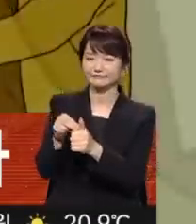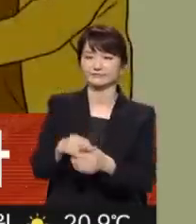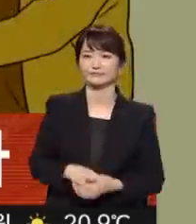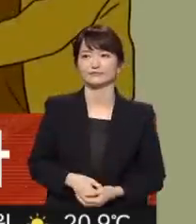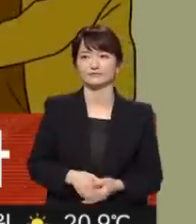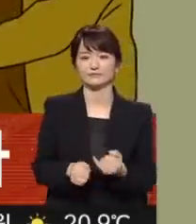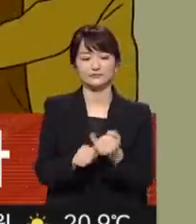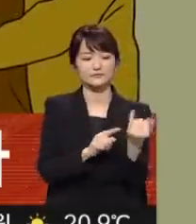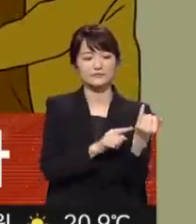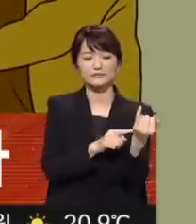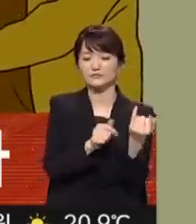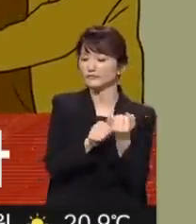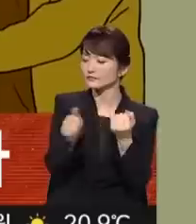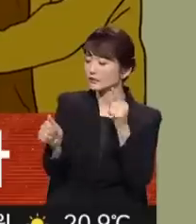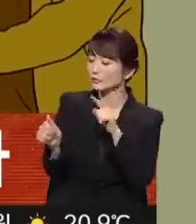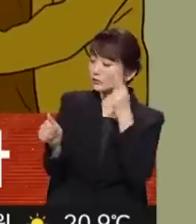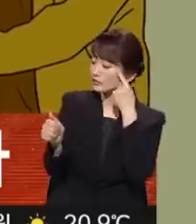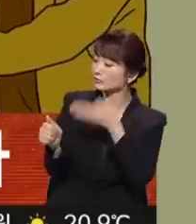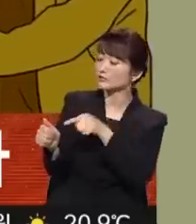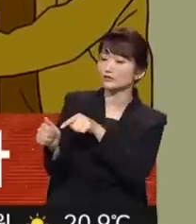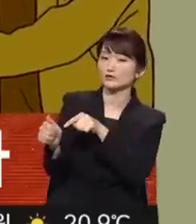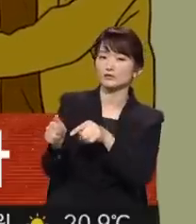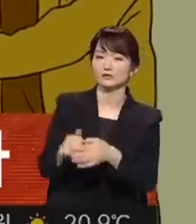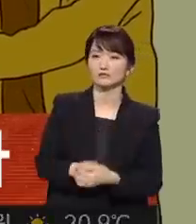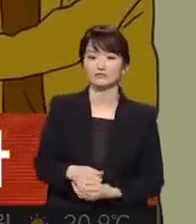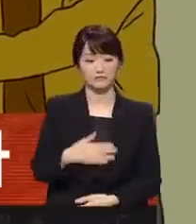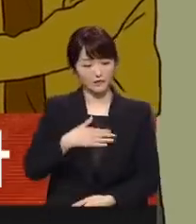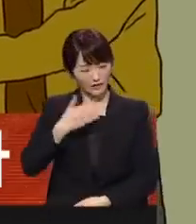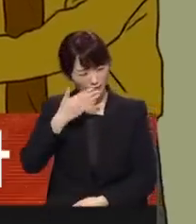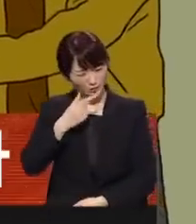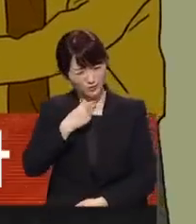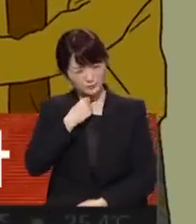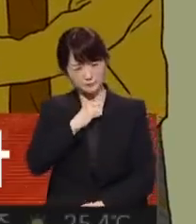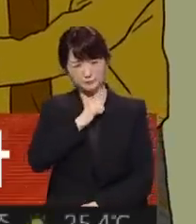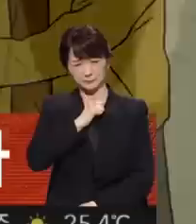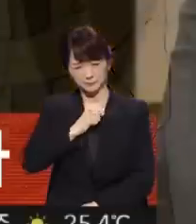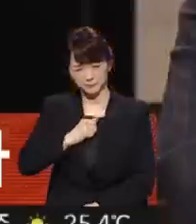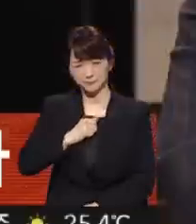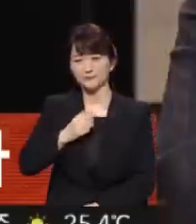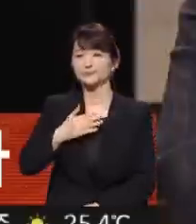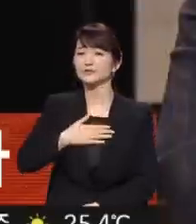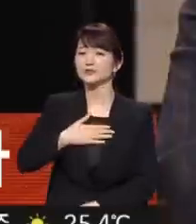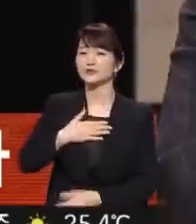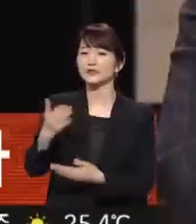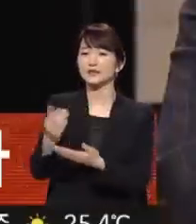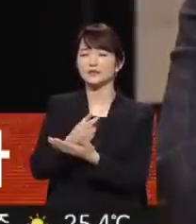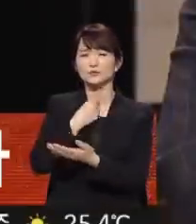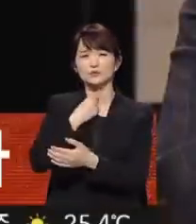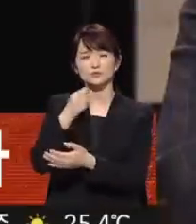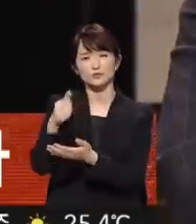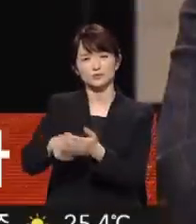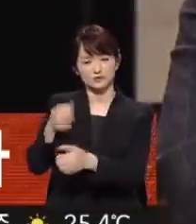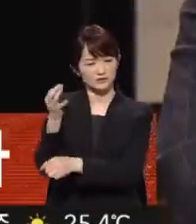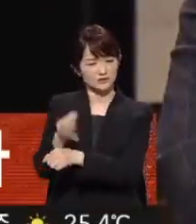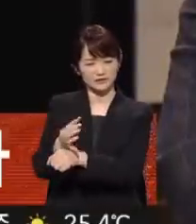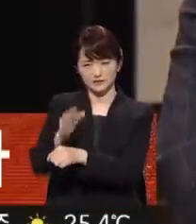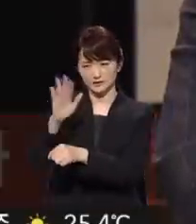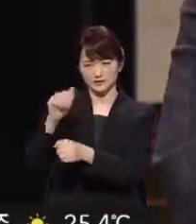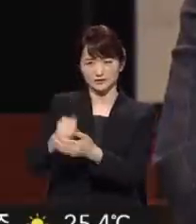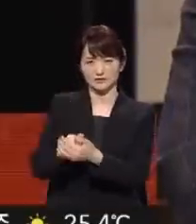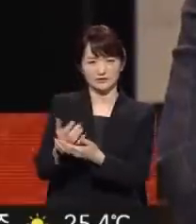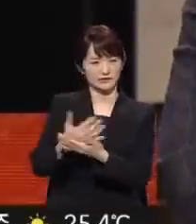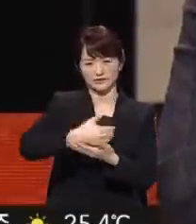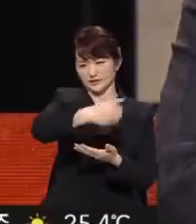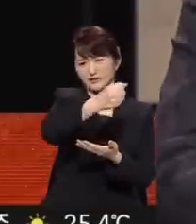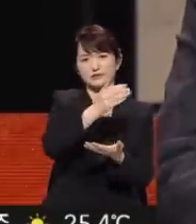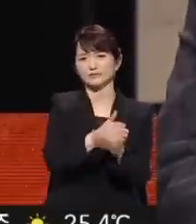결국 아내가 이거 뭐냐고 물어봤더니요. 이 남편은 내가 먹고 싶은 거 안 먹고 갖고 싶은 거 안 사고 모은 돈이다. 건들 생각 마라. 라고 아주